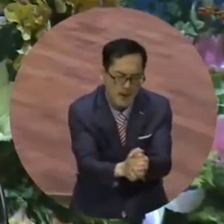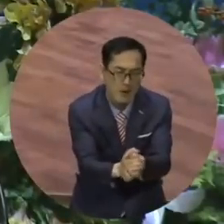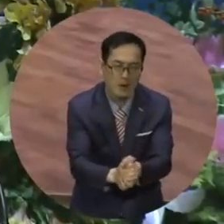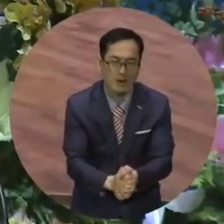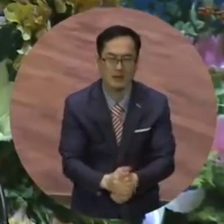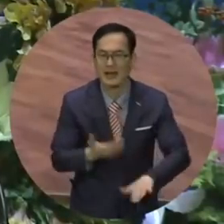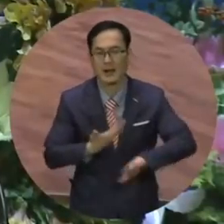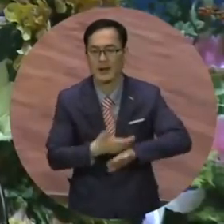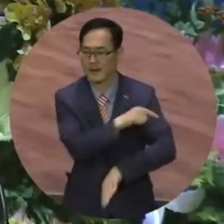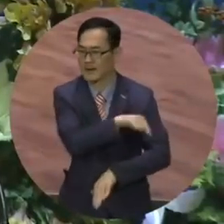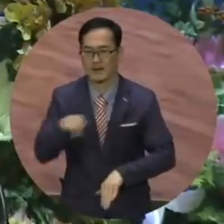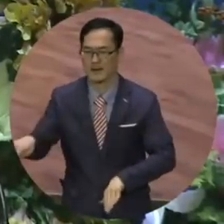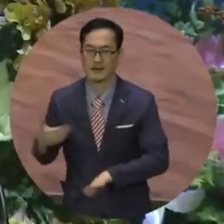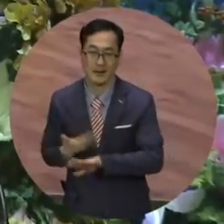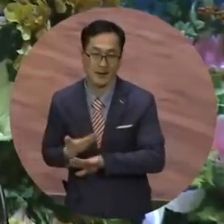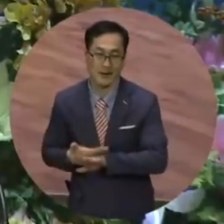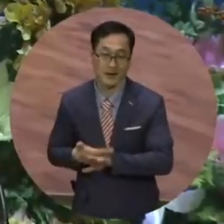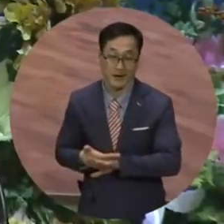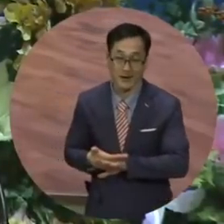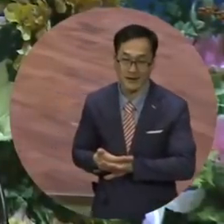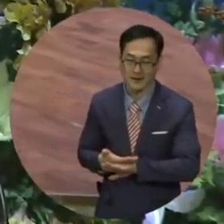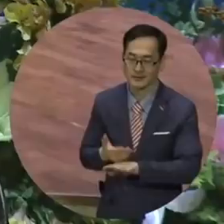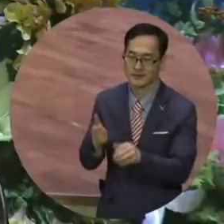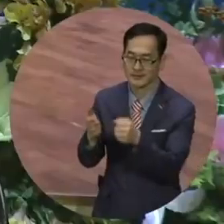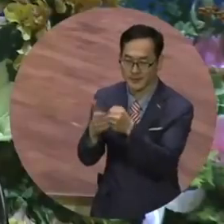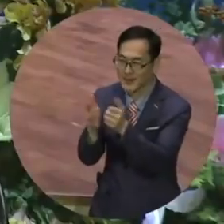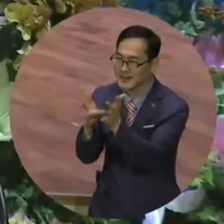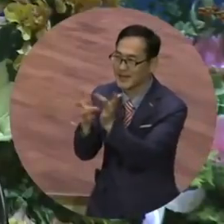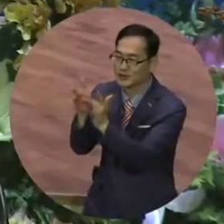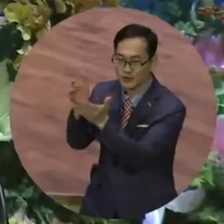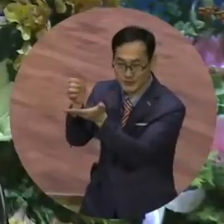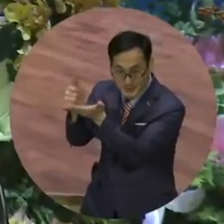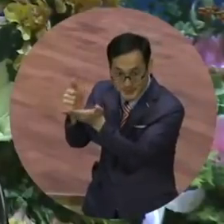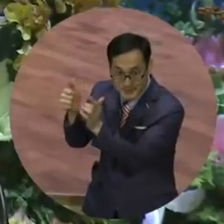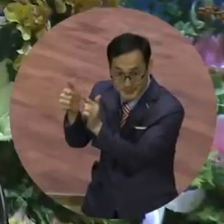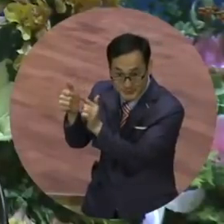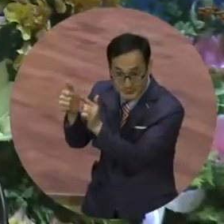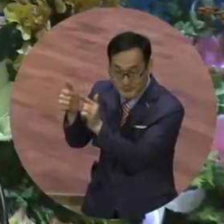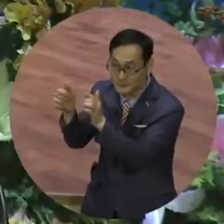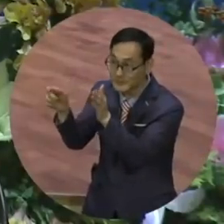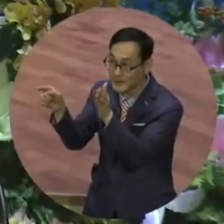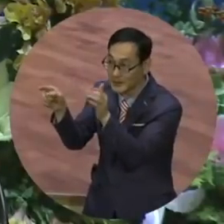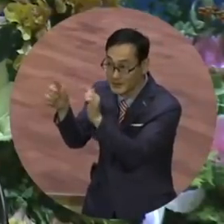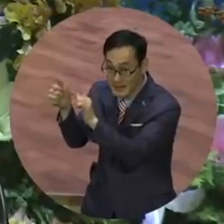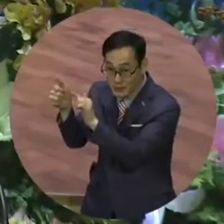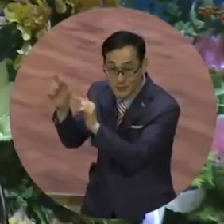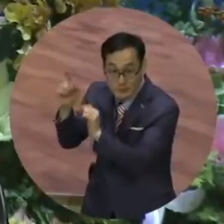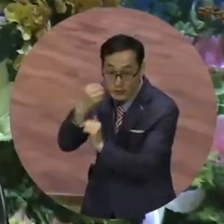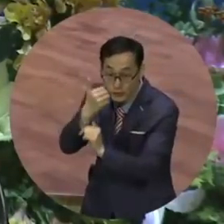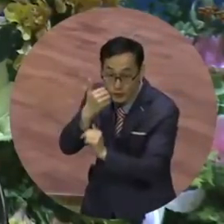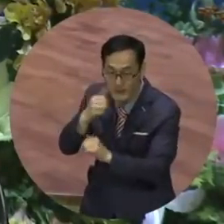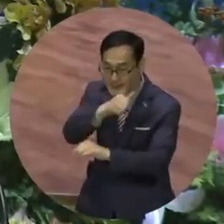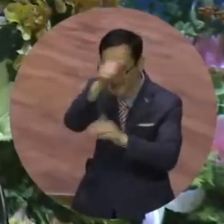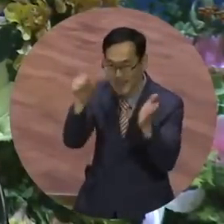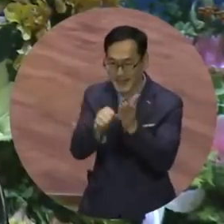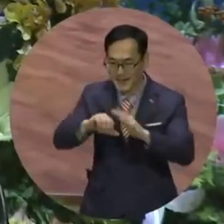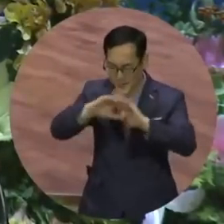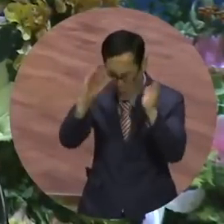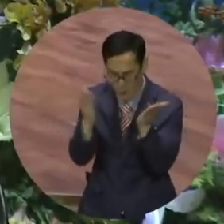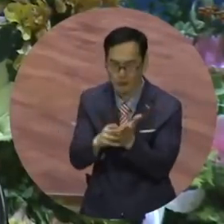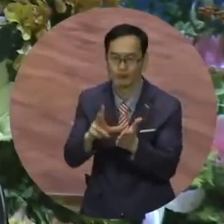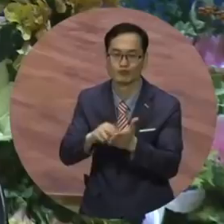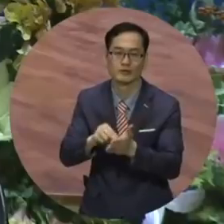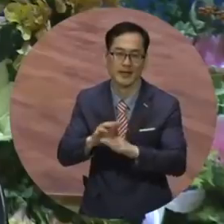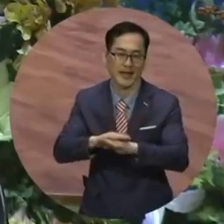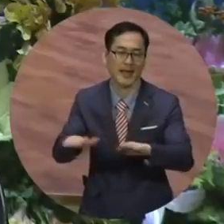한마디로 예수를 믿음 예수 그리스도가 누구냐? 인생 모든 문제 해결자다. 모든